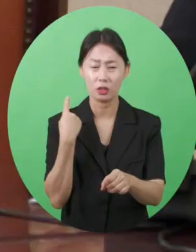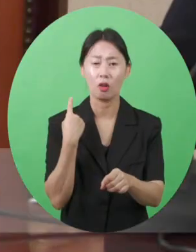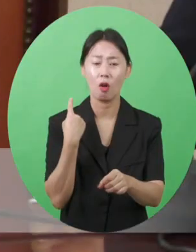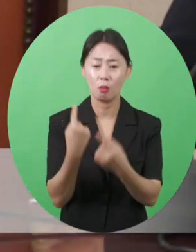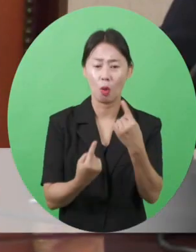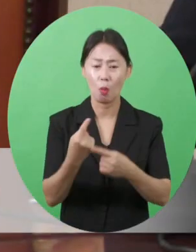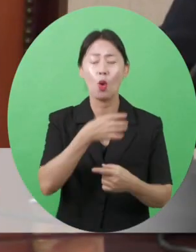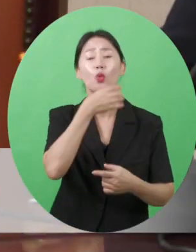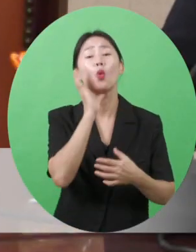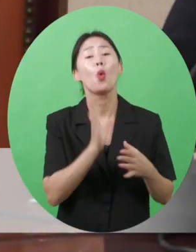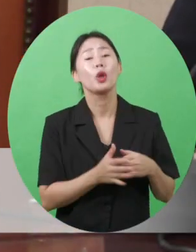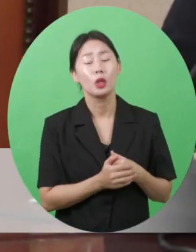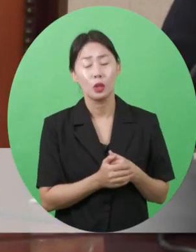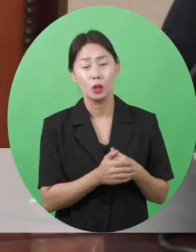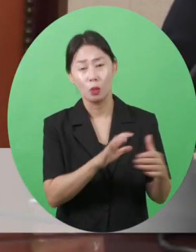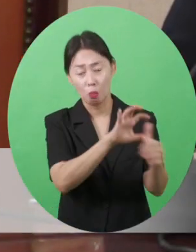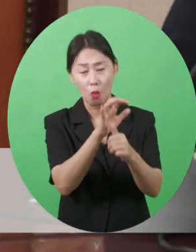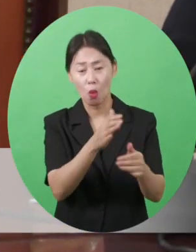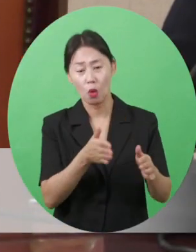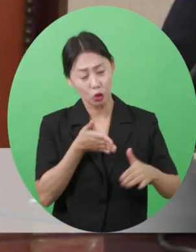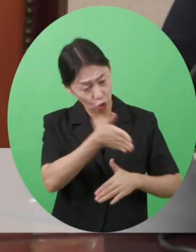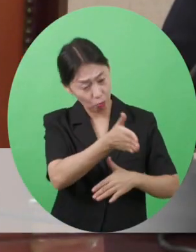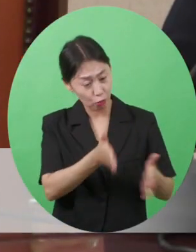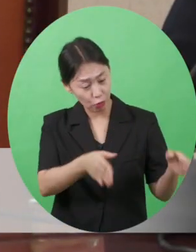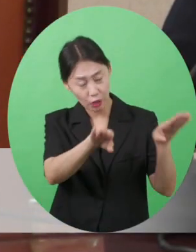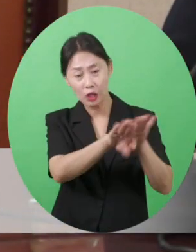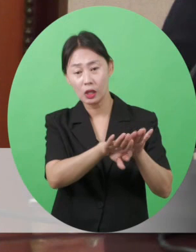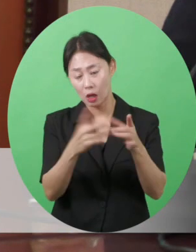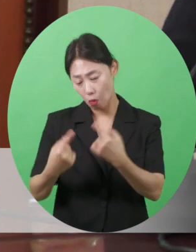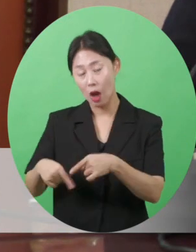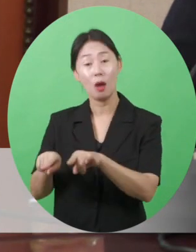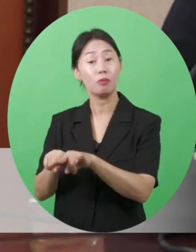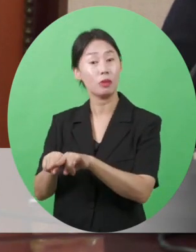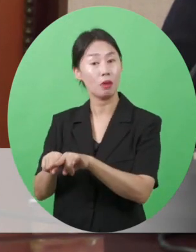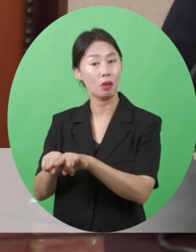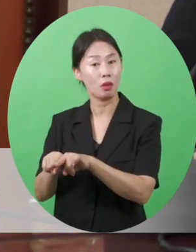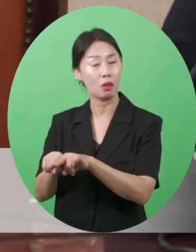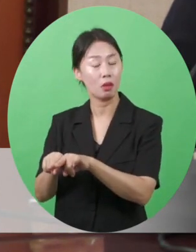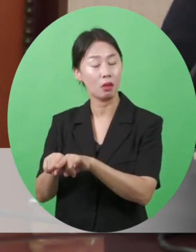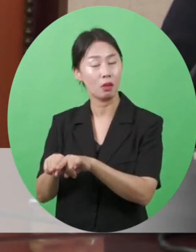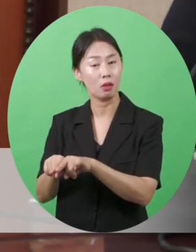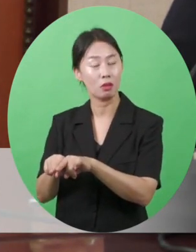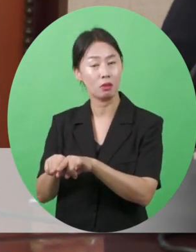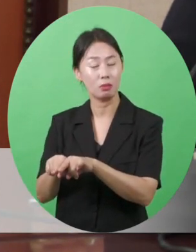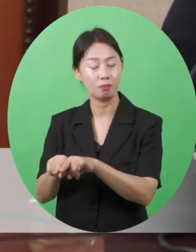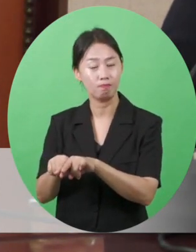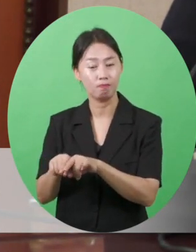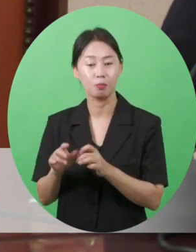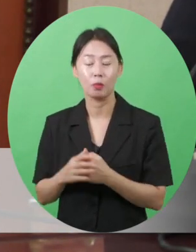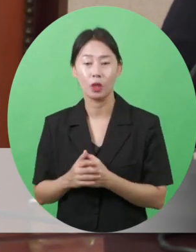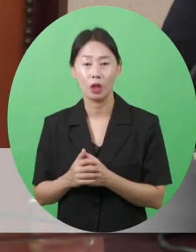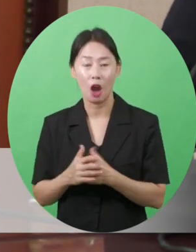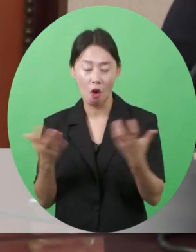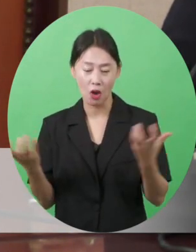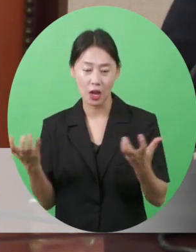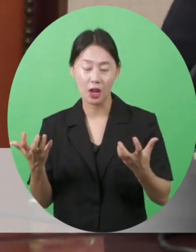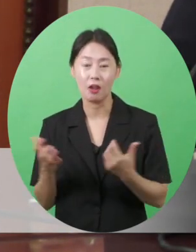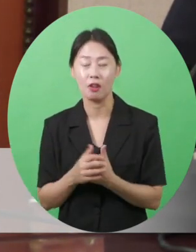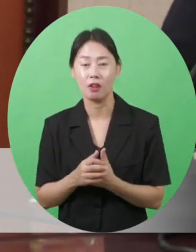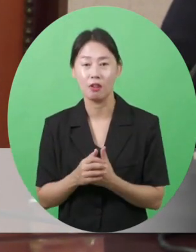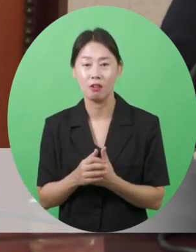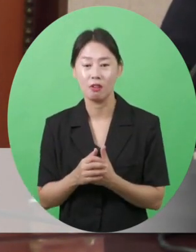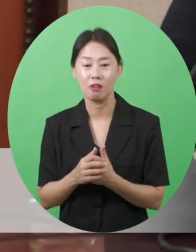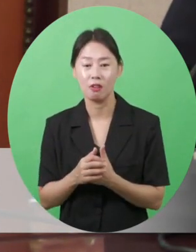지난해에는 노인보호 전문기관하고 같이 협력 또 구축했습니다. 업무 협약을 통해서